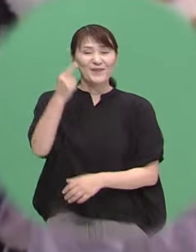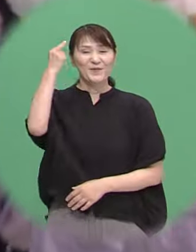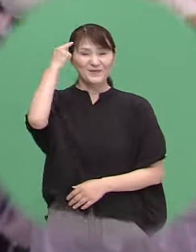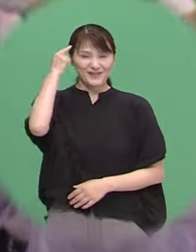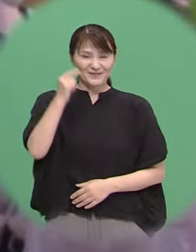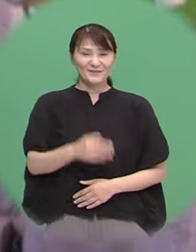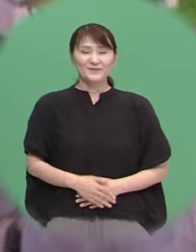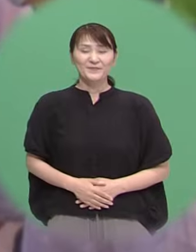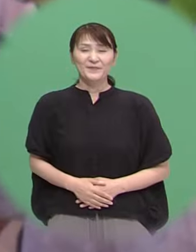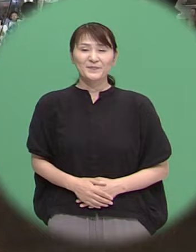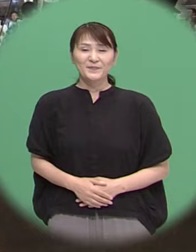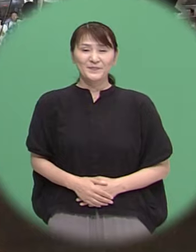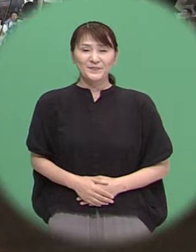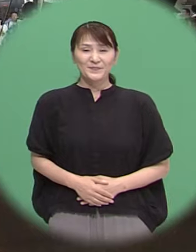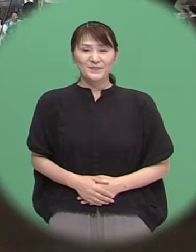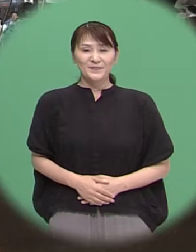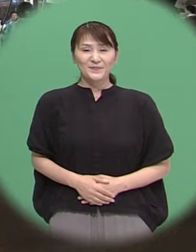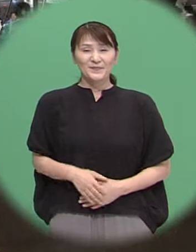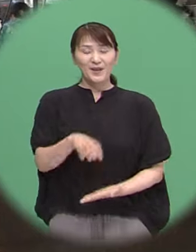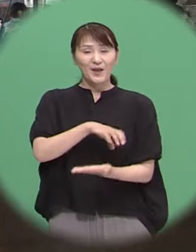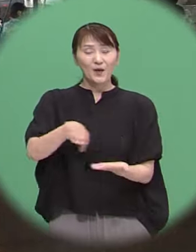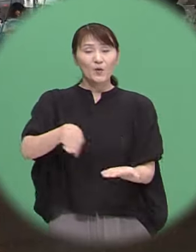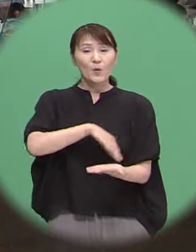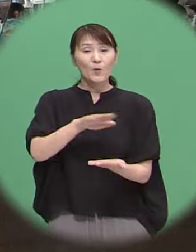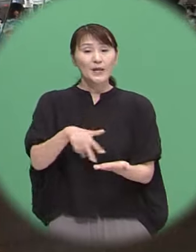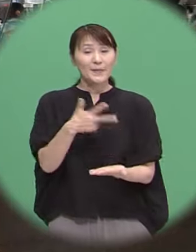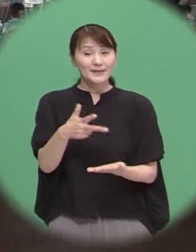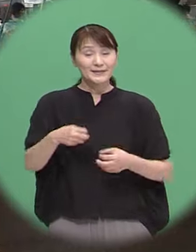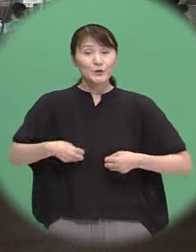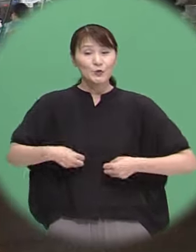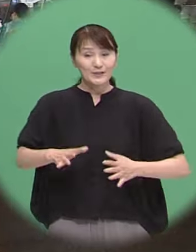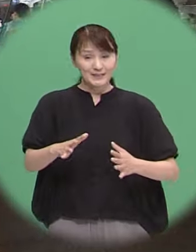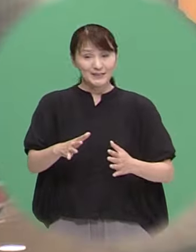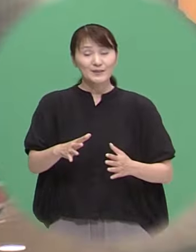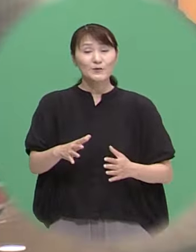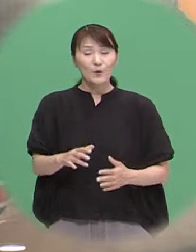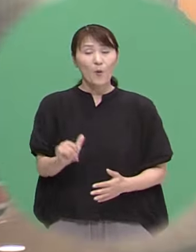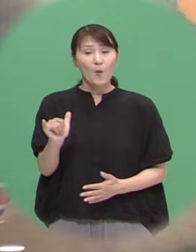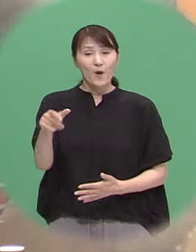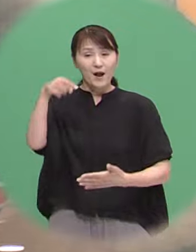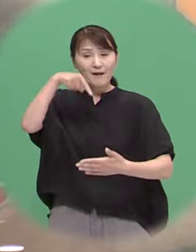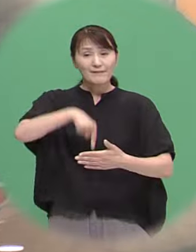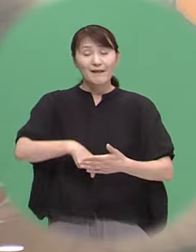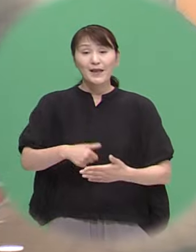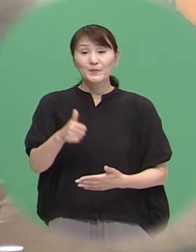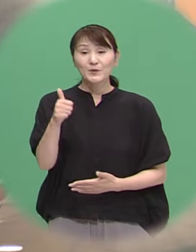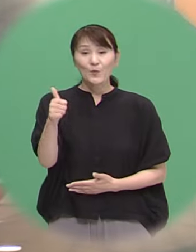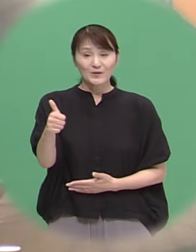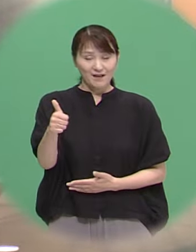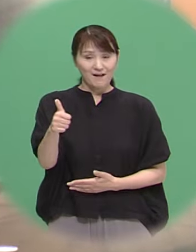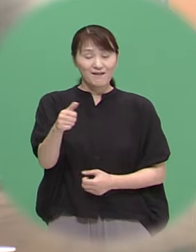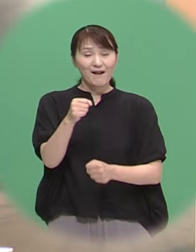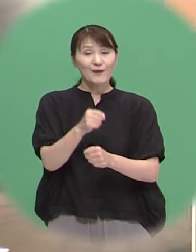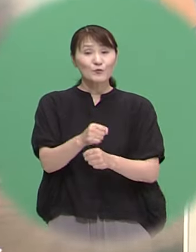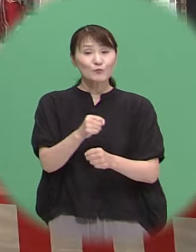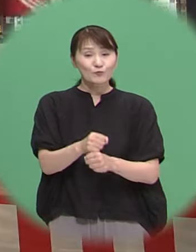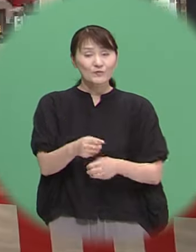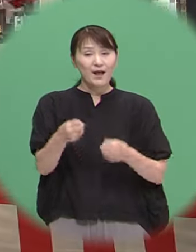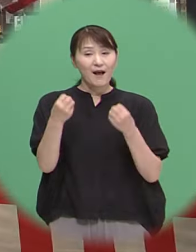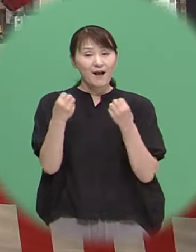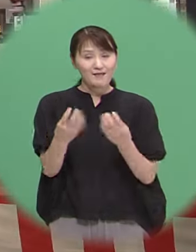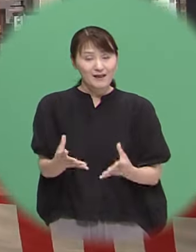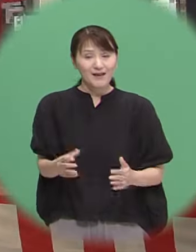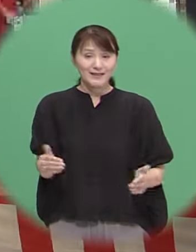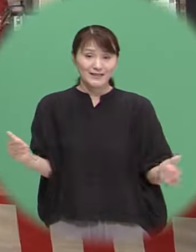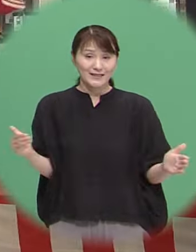と思います。 郡山市出身のクリエイティブディレクター柳井道彦さんが制作した